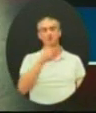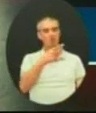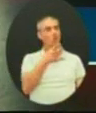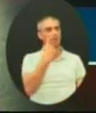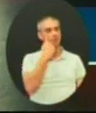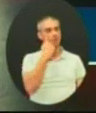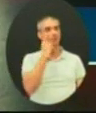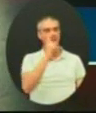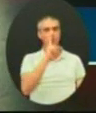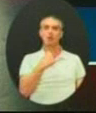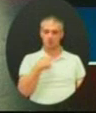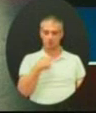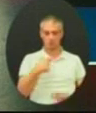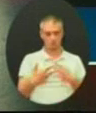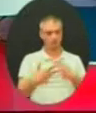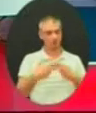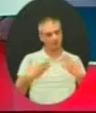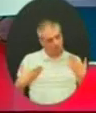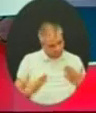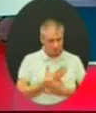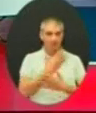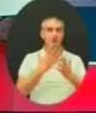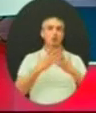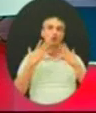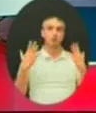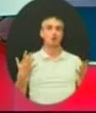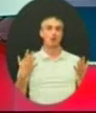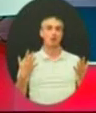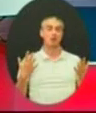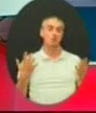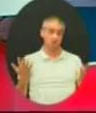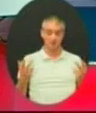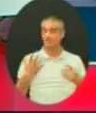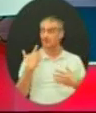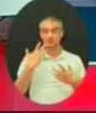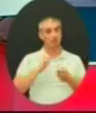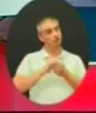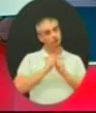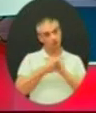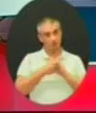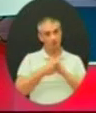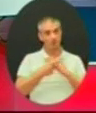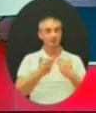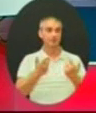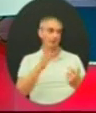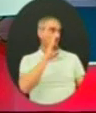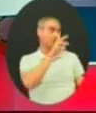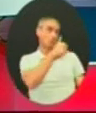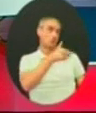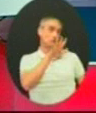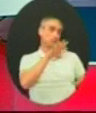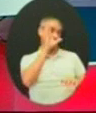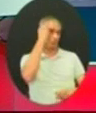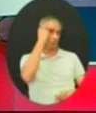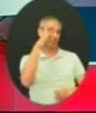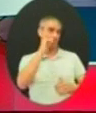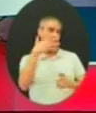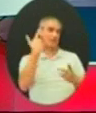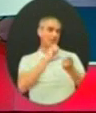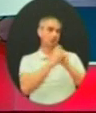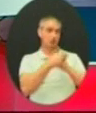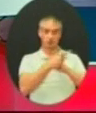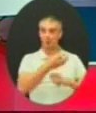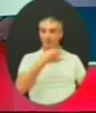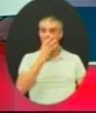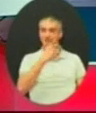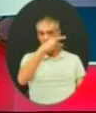אתם תראו שאנחנו עומדים לפני פריצת דרך מאוד גדולה. והולך להיות מאוד שינוי. אגב, הנאום של הנשיא טראמפ,